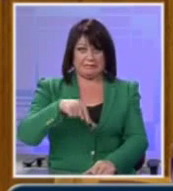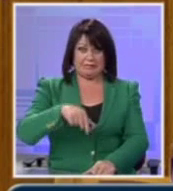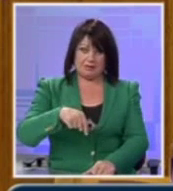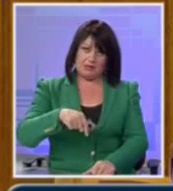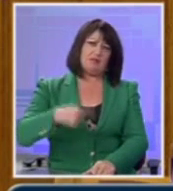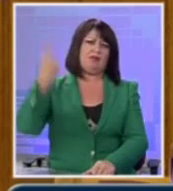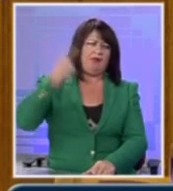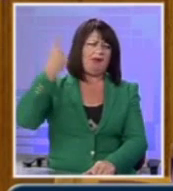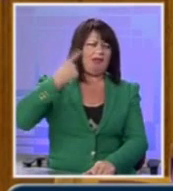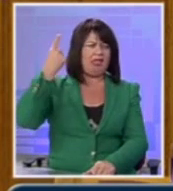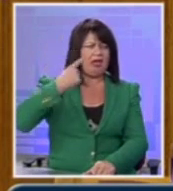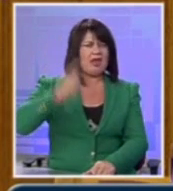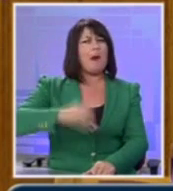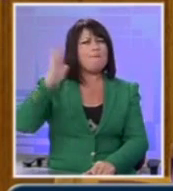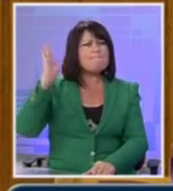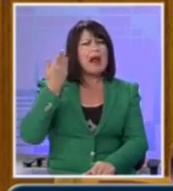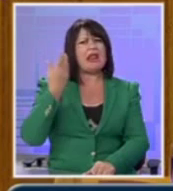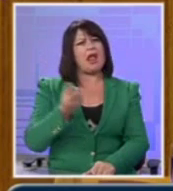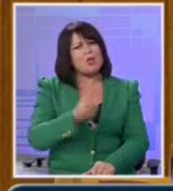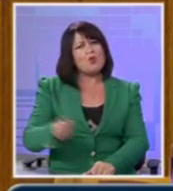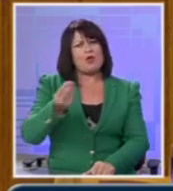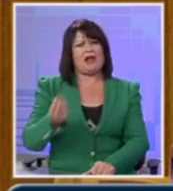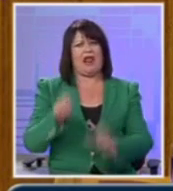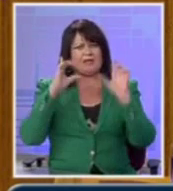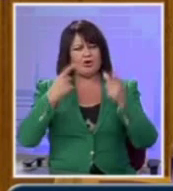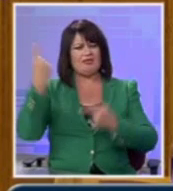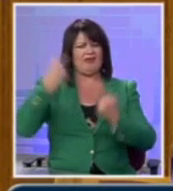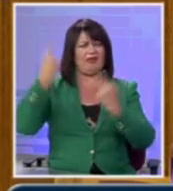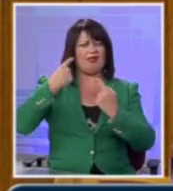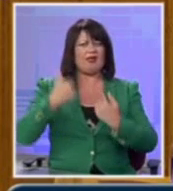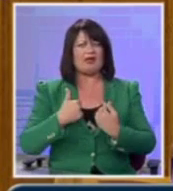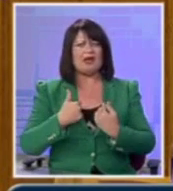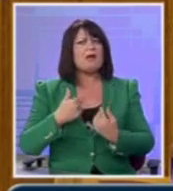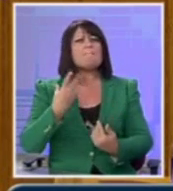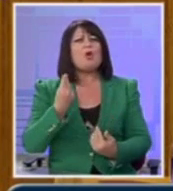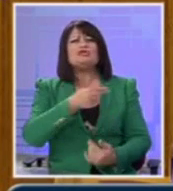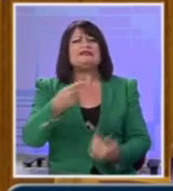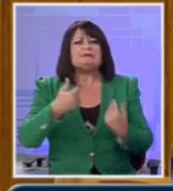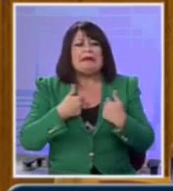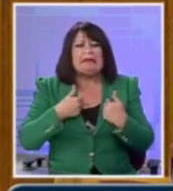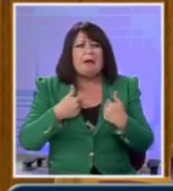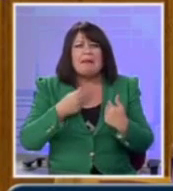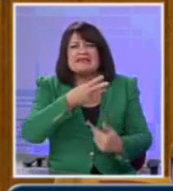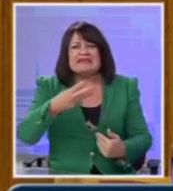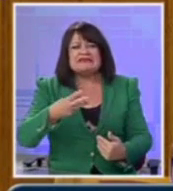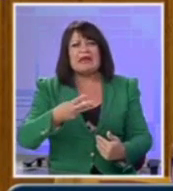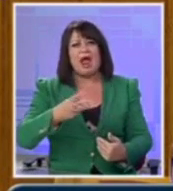του παλαιοκομματισμού και κυρίως από τη Νέα Δημοκρατία για το πώς αντιλαμβανόμαστε την ανάπτυξη. Να σας